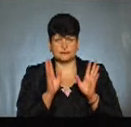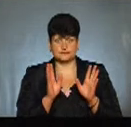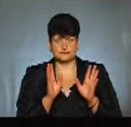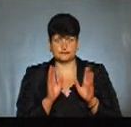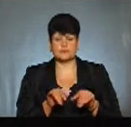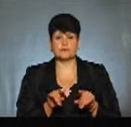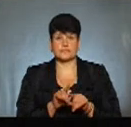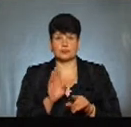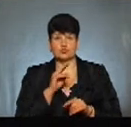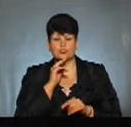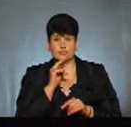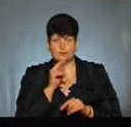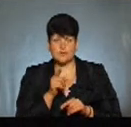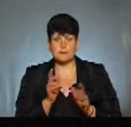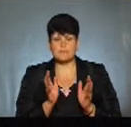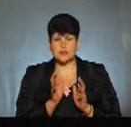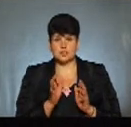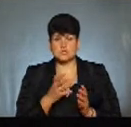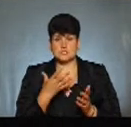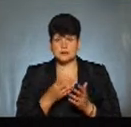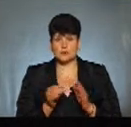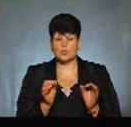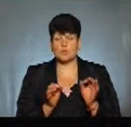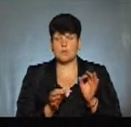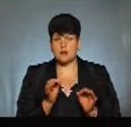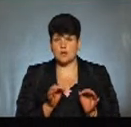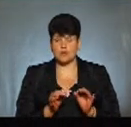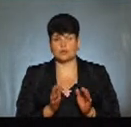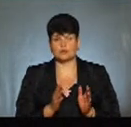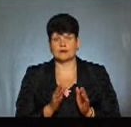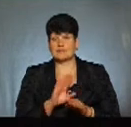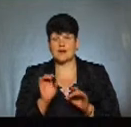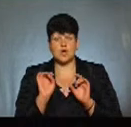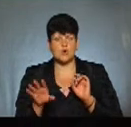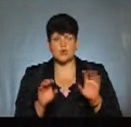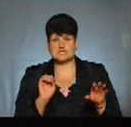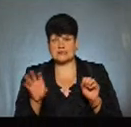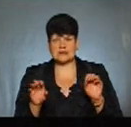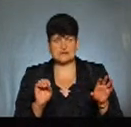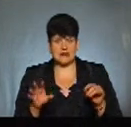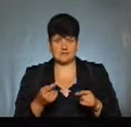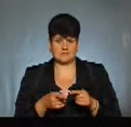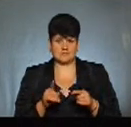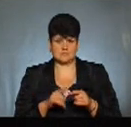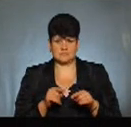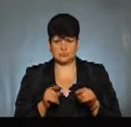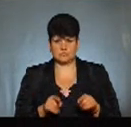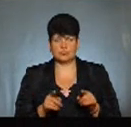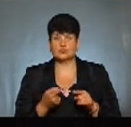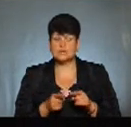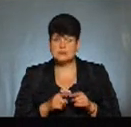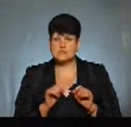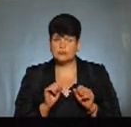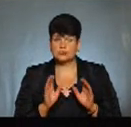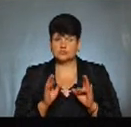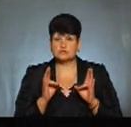Також будьте обережними, бережіть свою природу, оточення, не розкидайте таких речей, бо це може бути